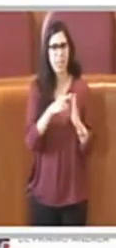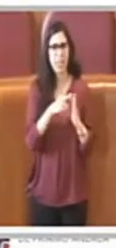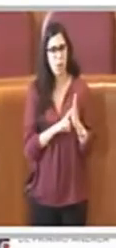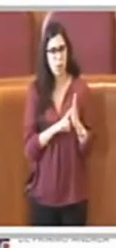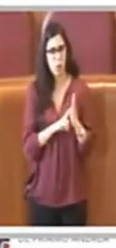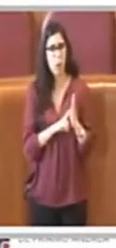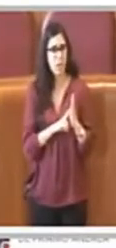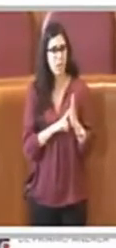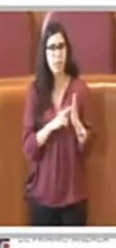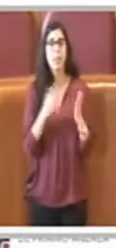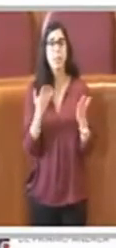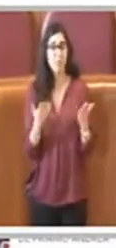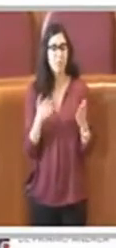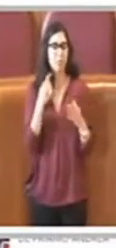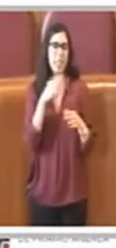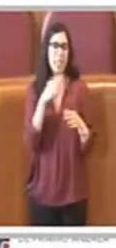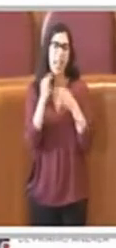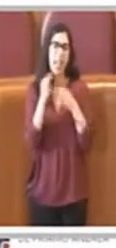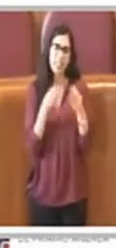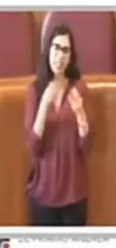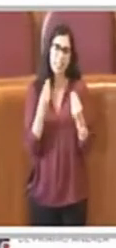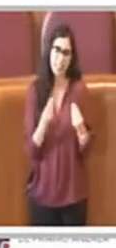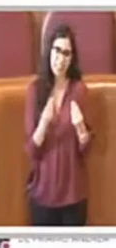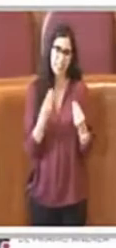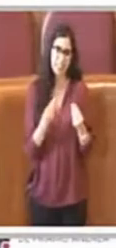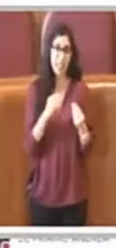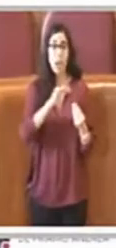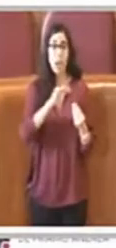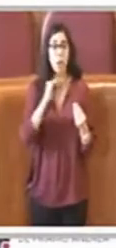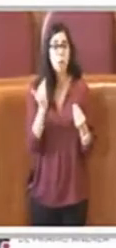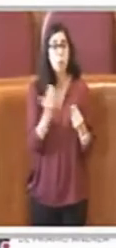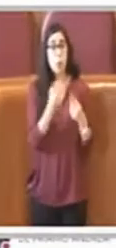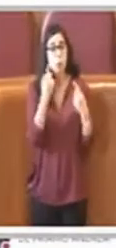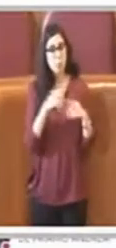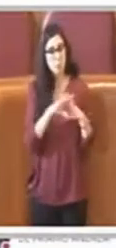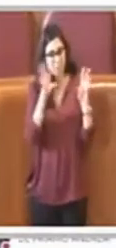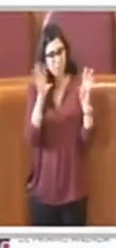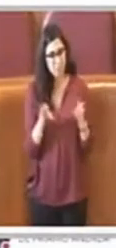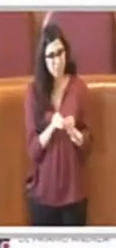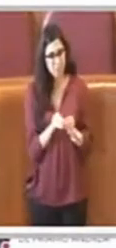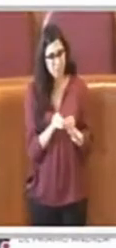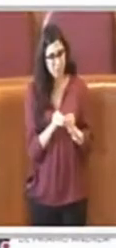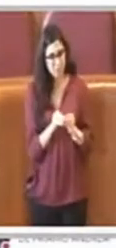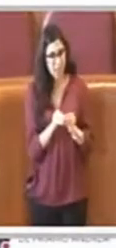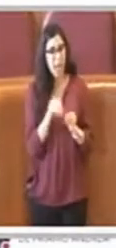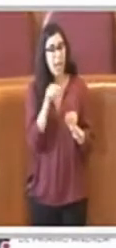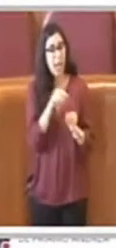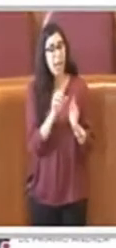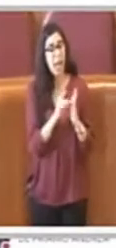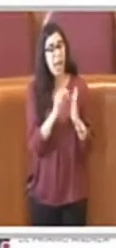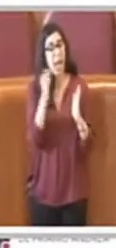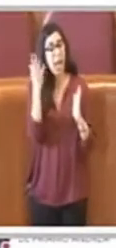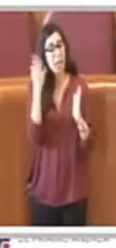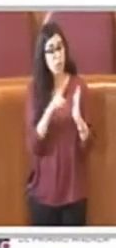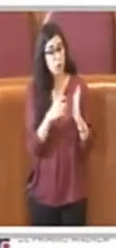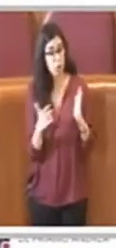che cosa significa? Che tutto quello che non è previsto in queste eccezioni di fatto deve adeguarsi al regolamento